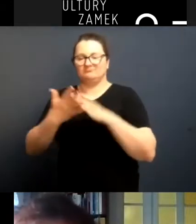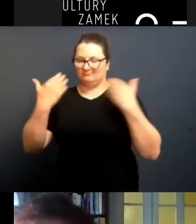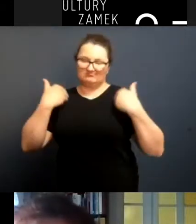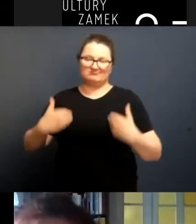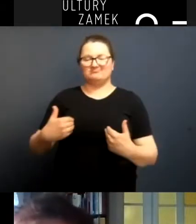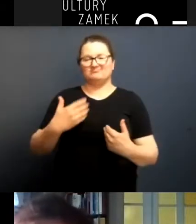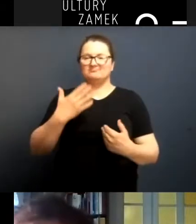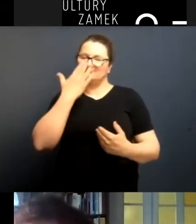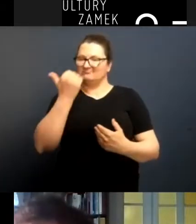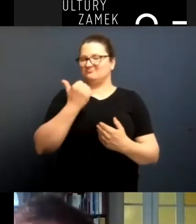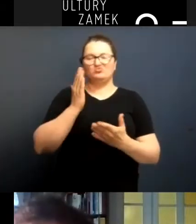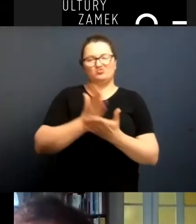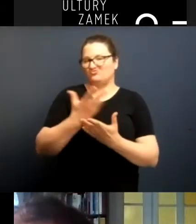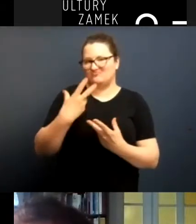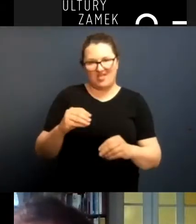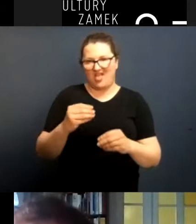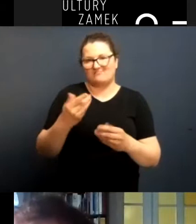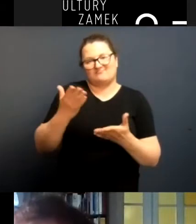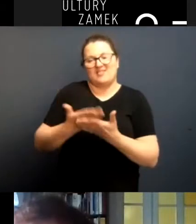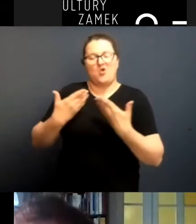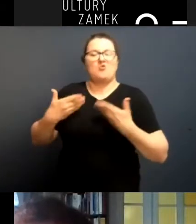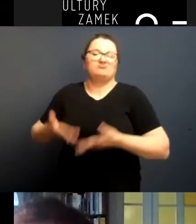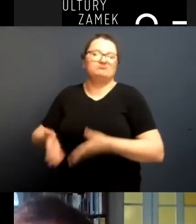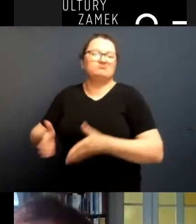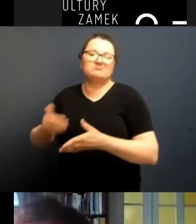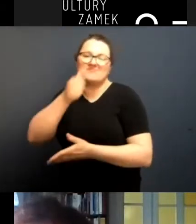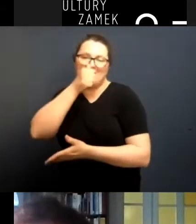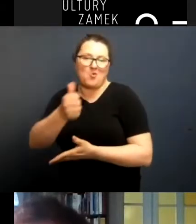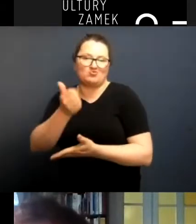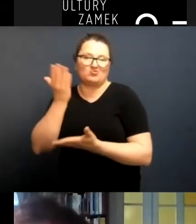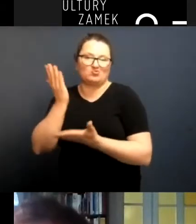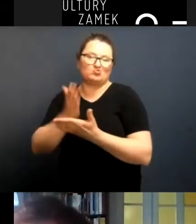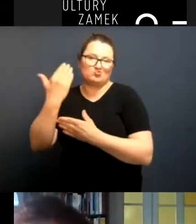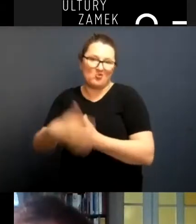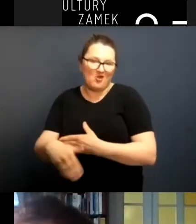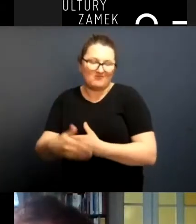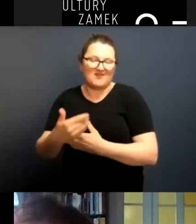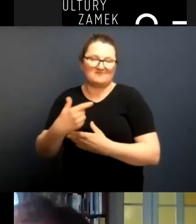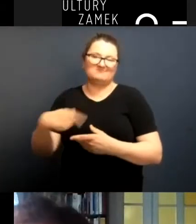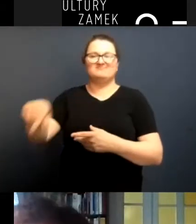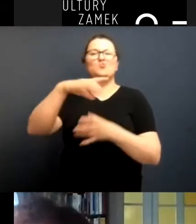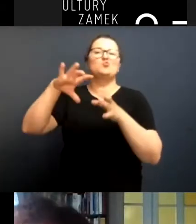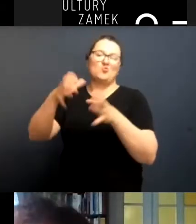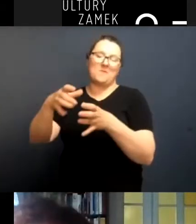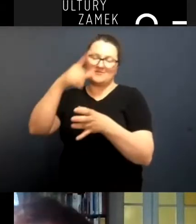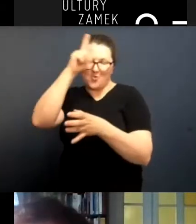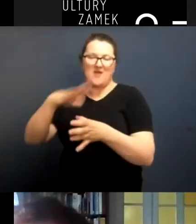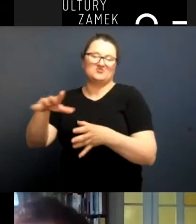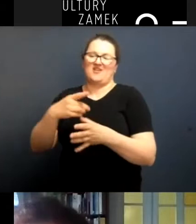atrakcyjnym, dlatego także, że nie jest w stanie już rodzić dzieci. Z punktu widzenia grupy społecznej jest bezużyteczna.